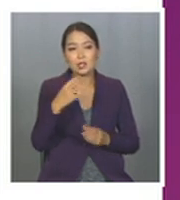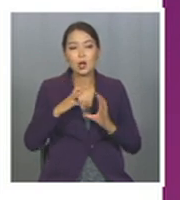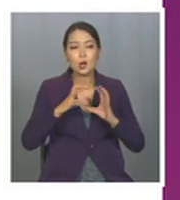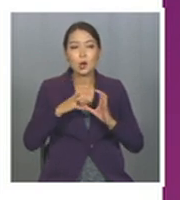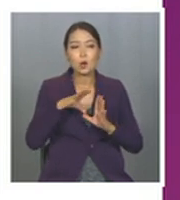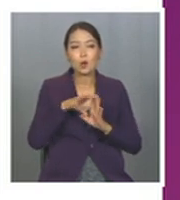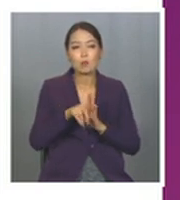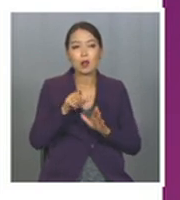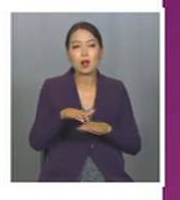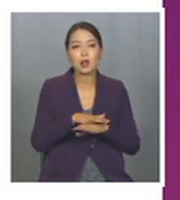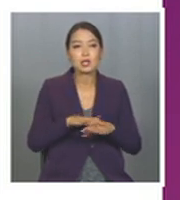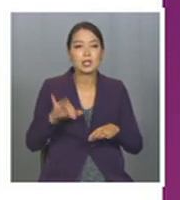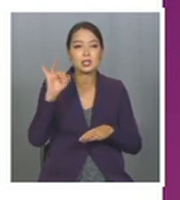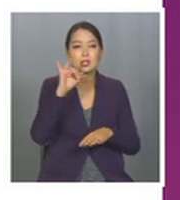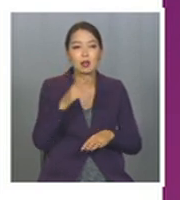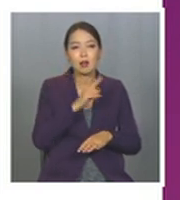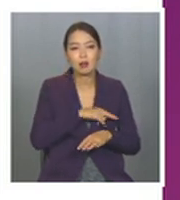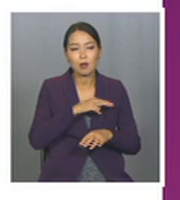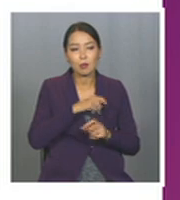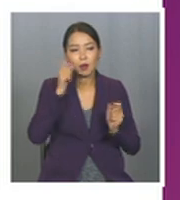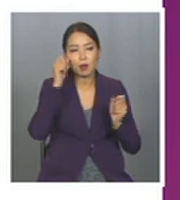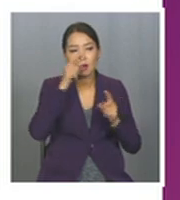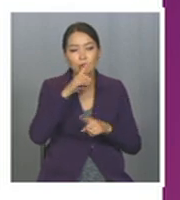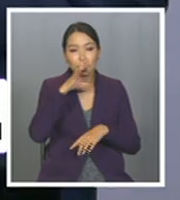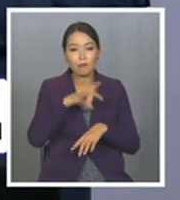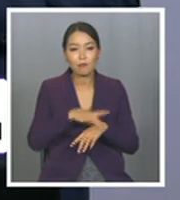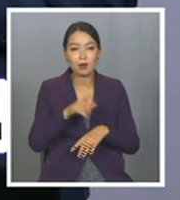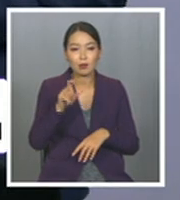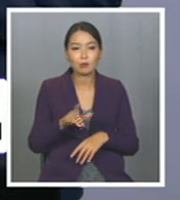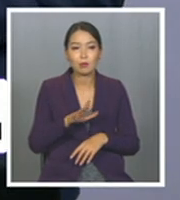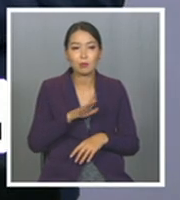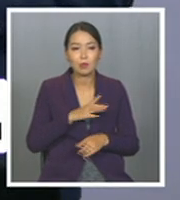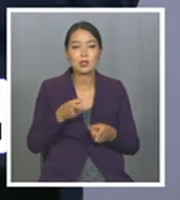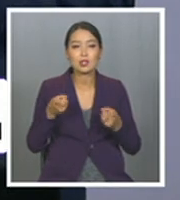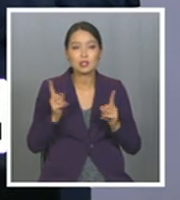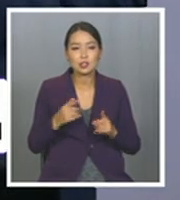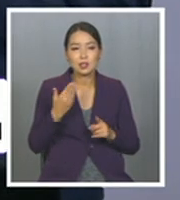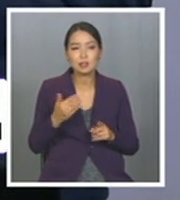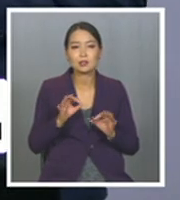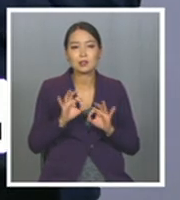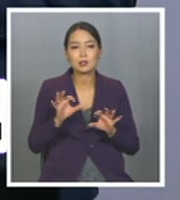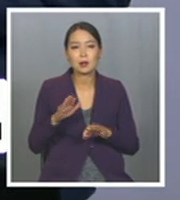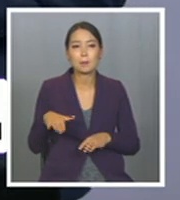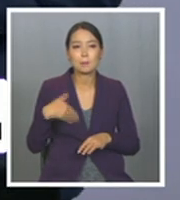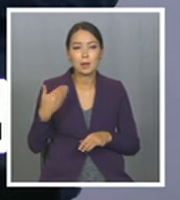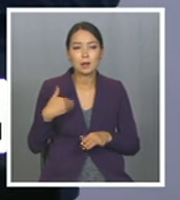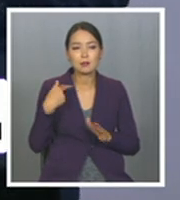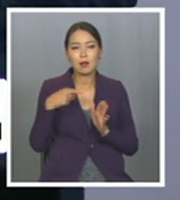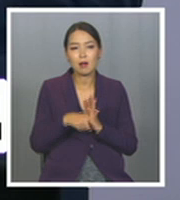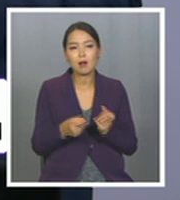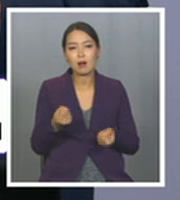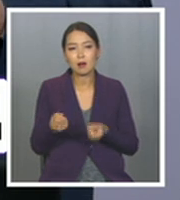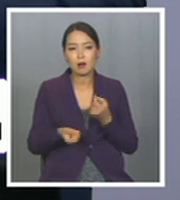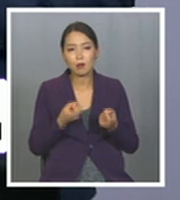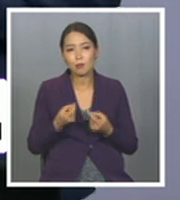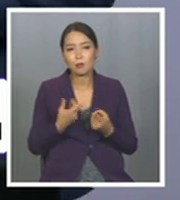халыктын тарыхый прогрессин аныктаушы фактор деп көрсөткөн болот. Шындыгында да алып карайтын болсак, мисалы үчүн пайдалы казбалары бар, мисалы